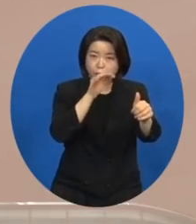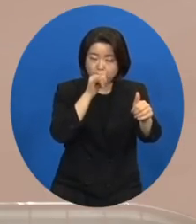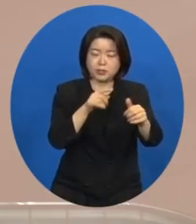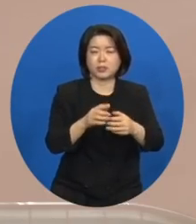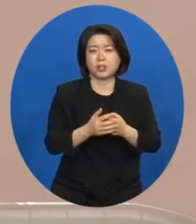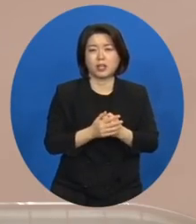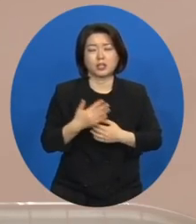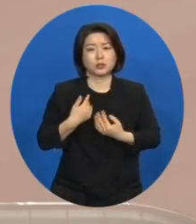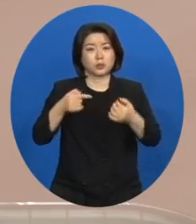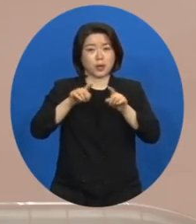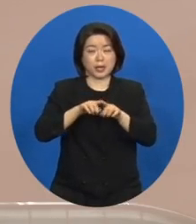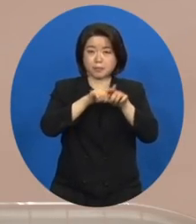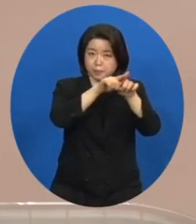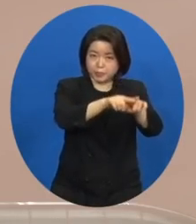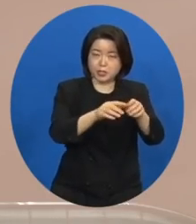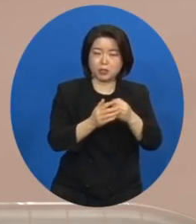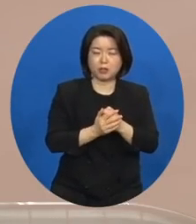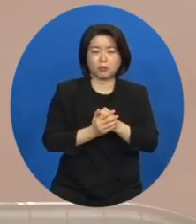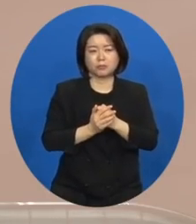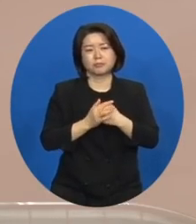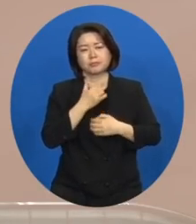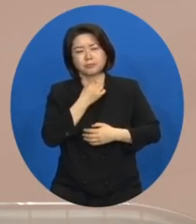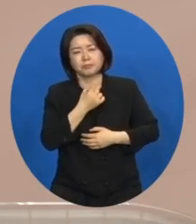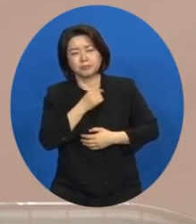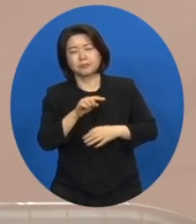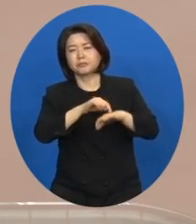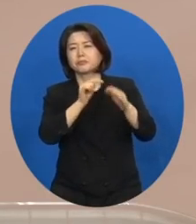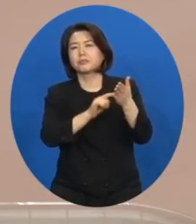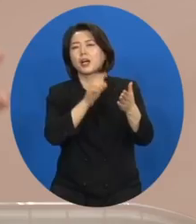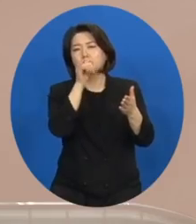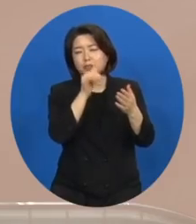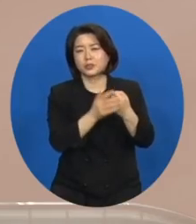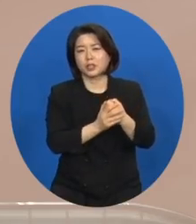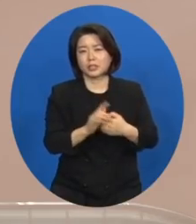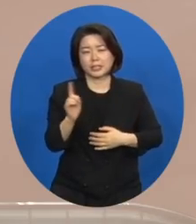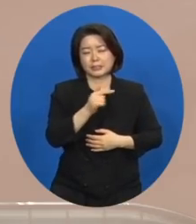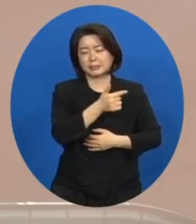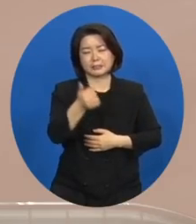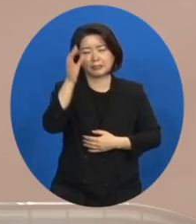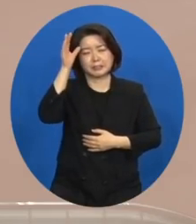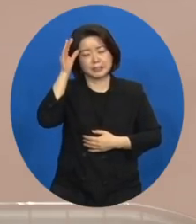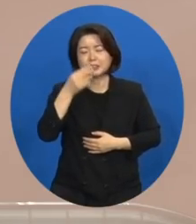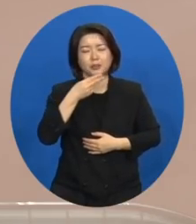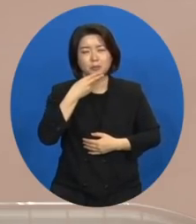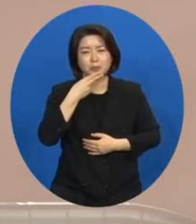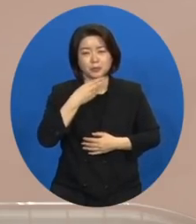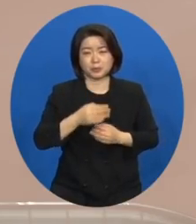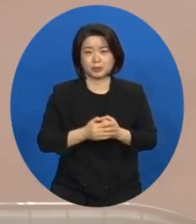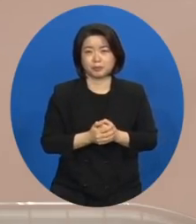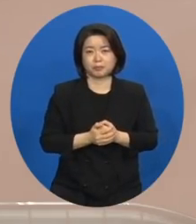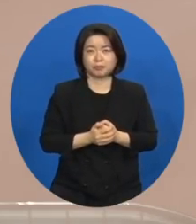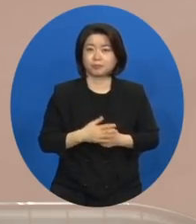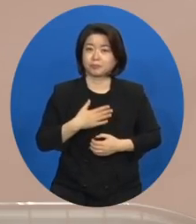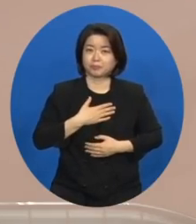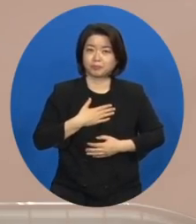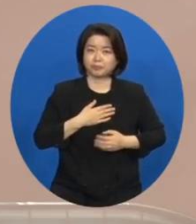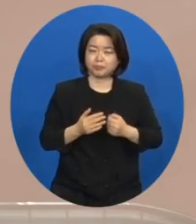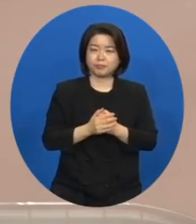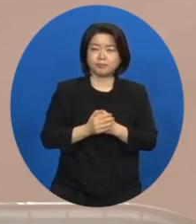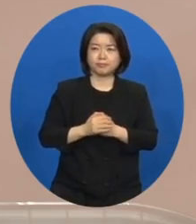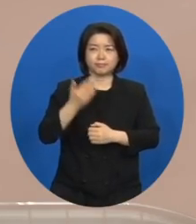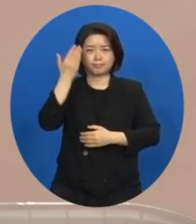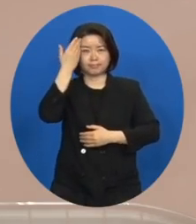저도 사모하는 마음은 좀 있었습니다 그러나 어떤 뭐 큰 기대는 이렇게 많진 않았어요 저는 좀 이성적인